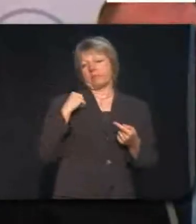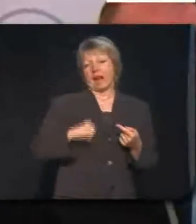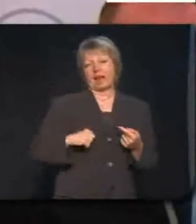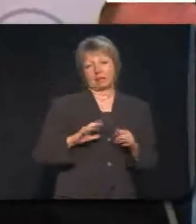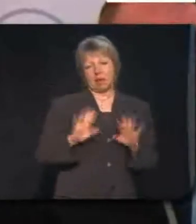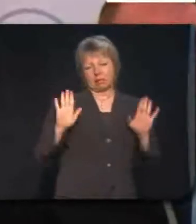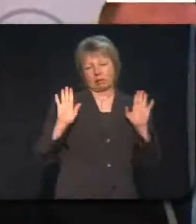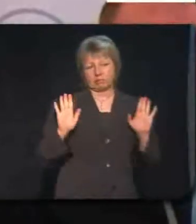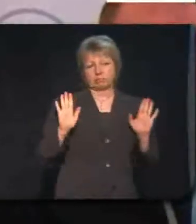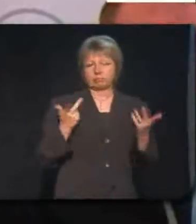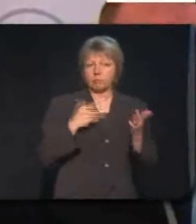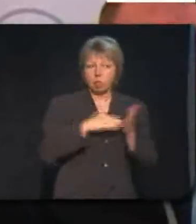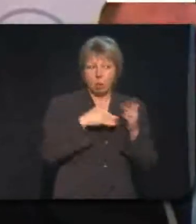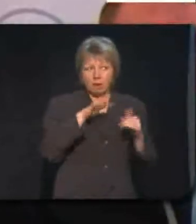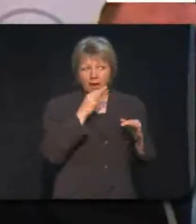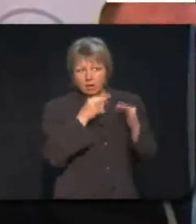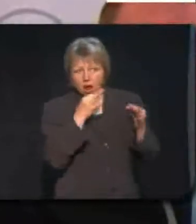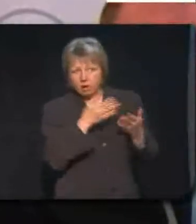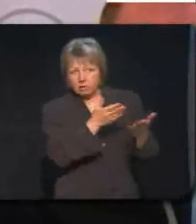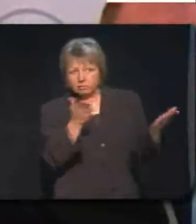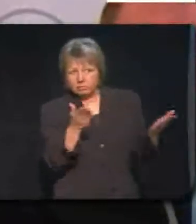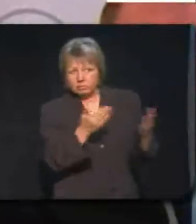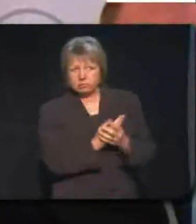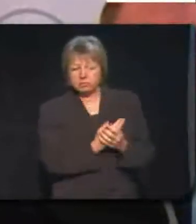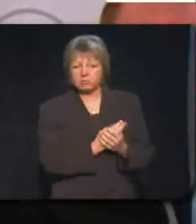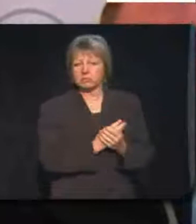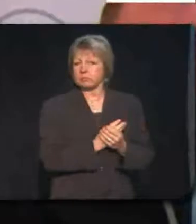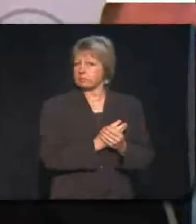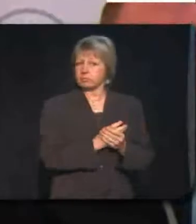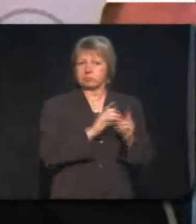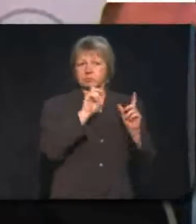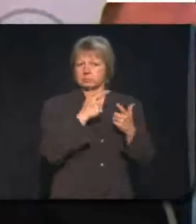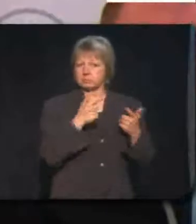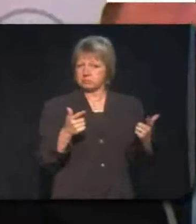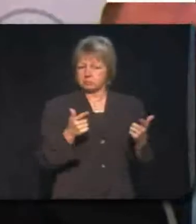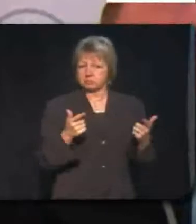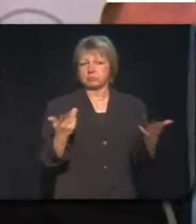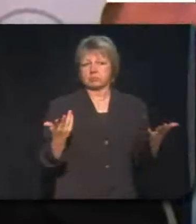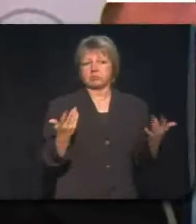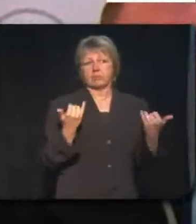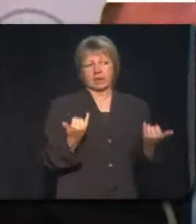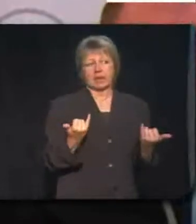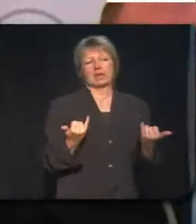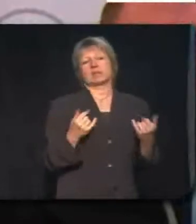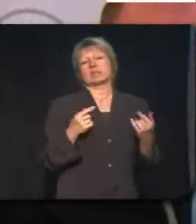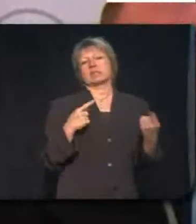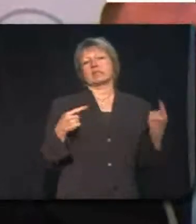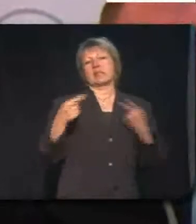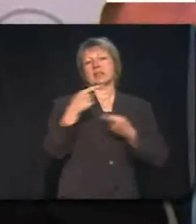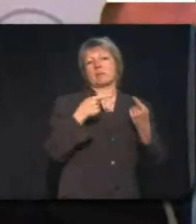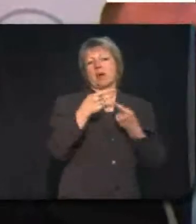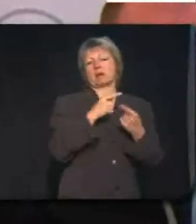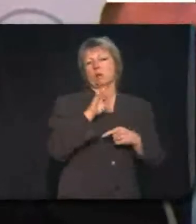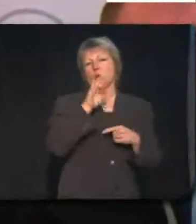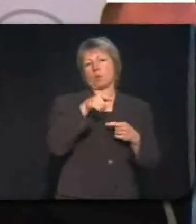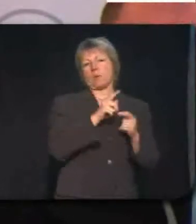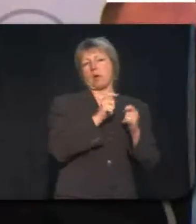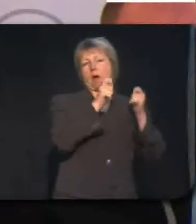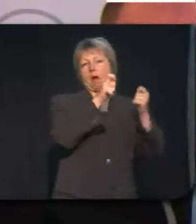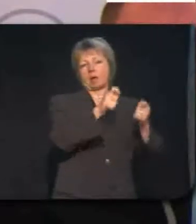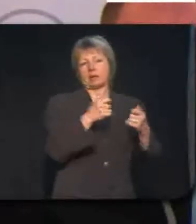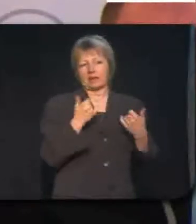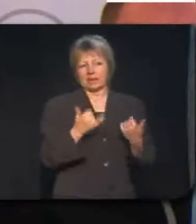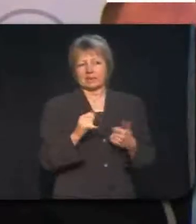sehe ich weitere Fragen das ist nicht der Fall dann kommen wir zur Debatte über diesen Antrag und